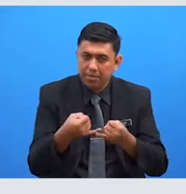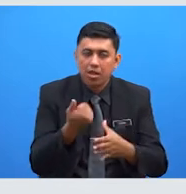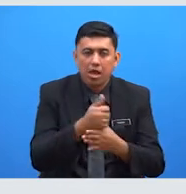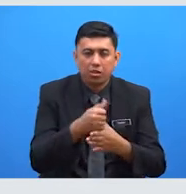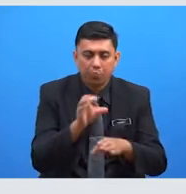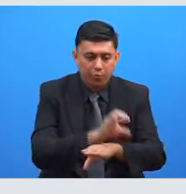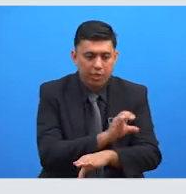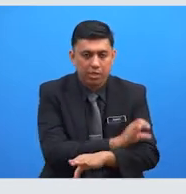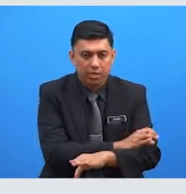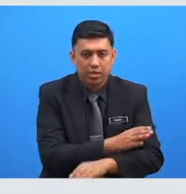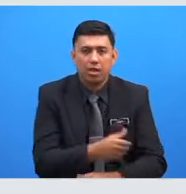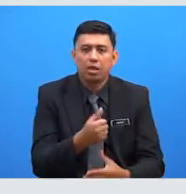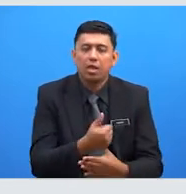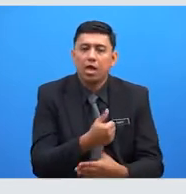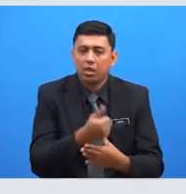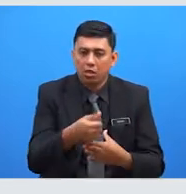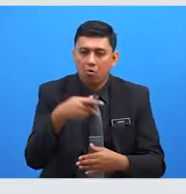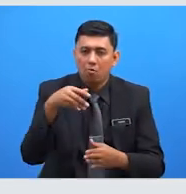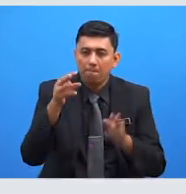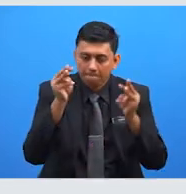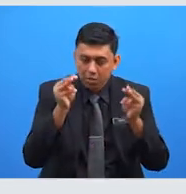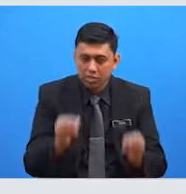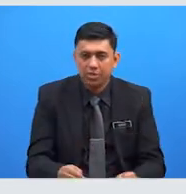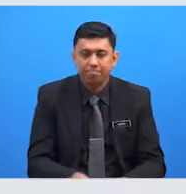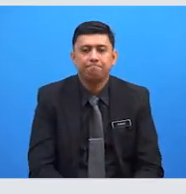interaktif antara komputer dan manusia?